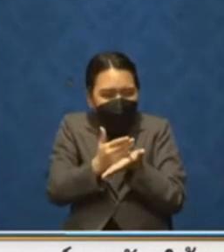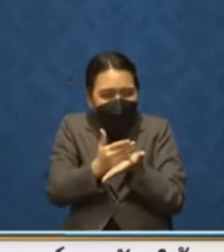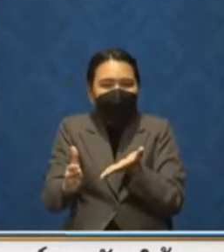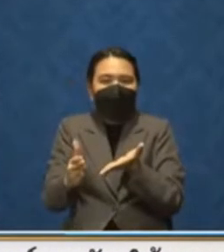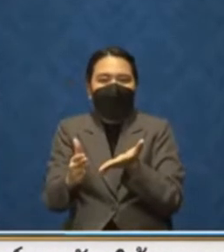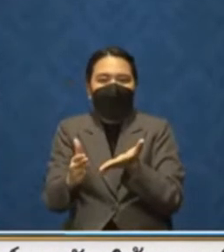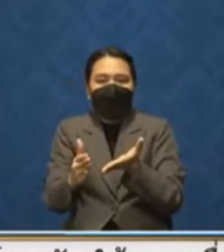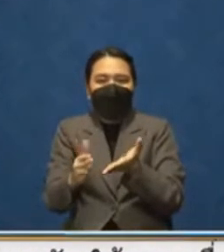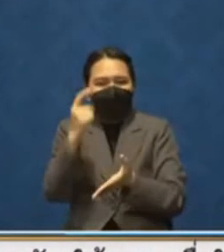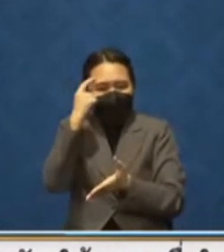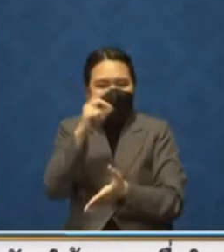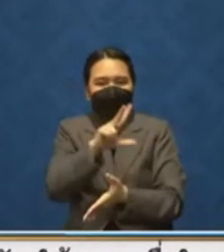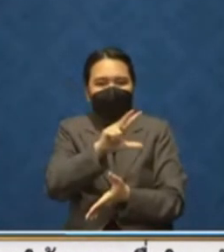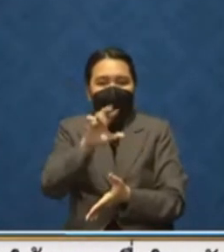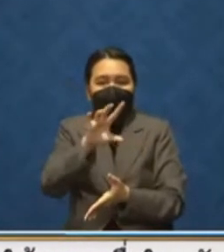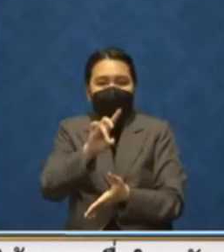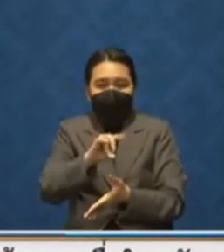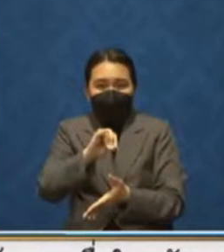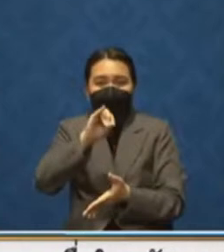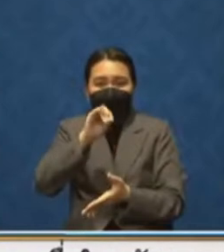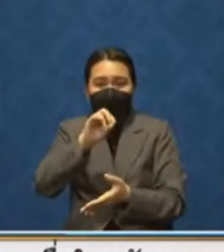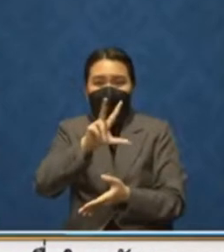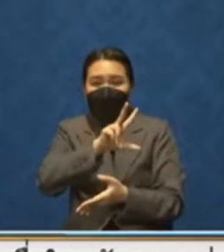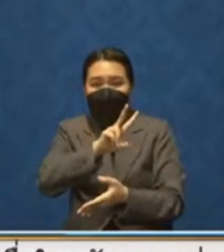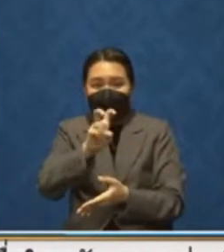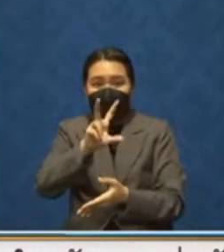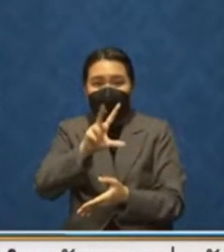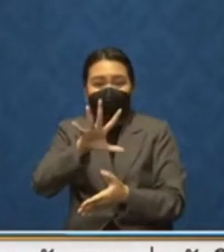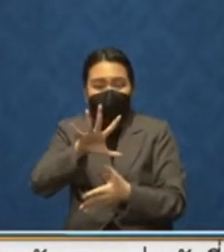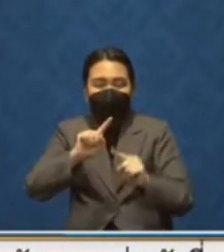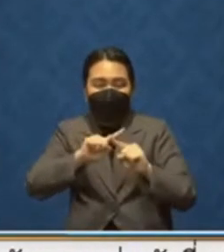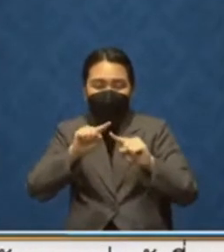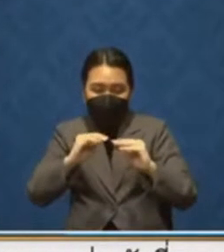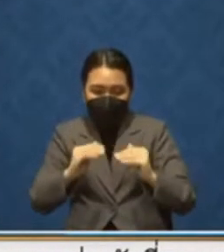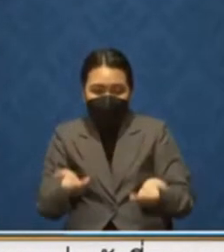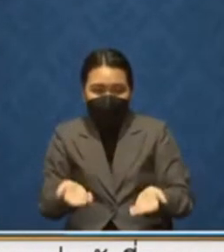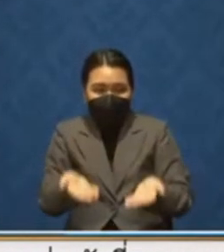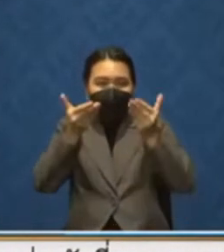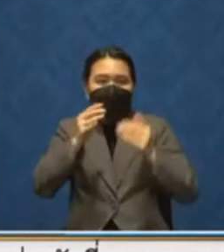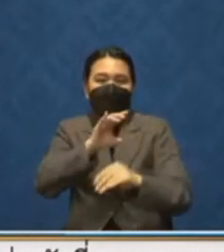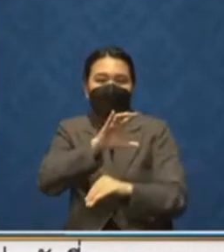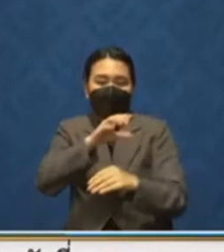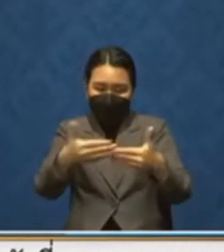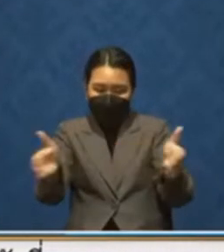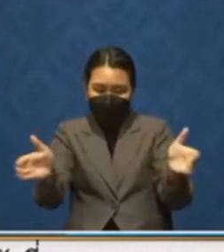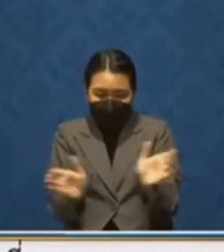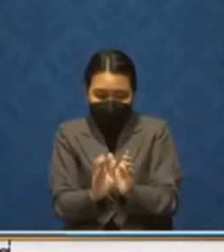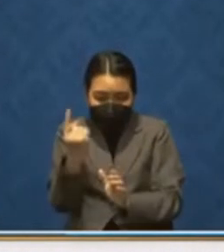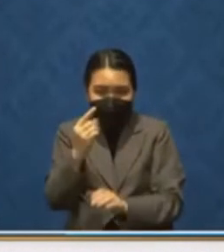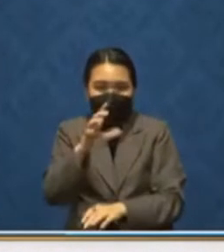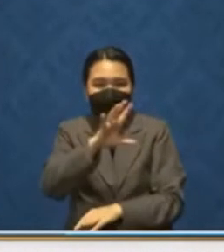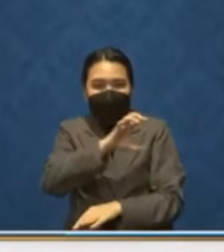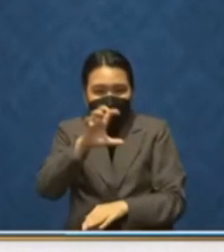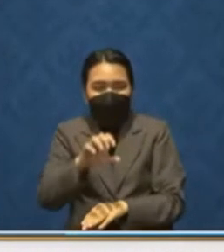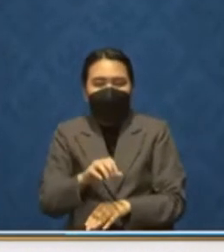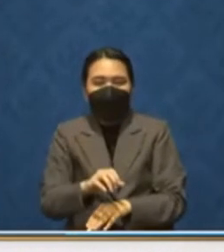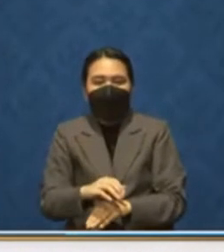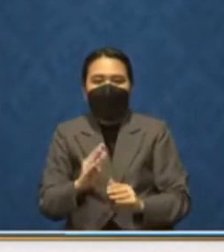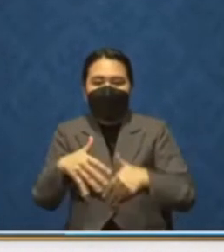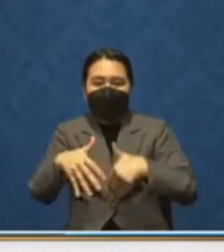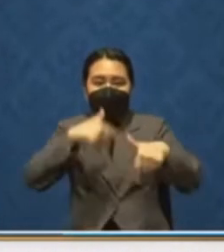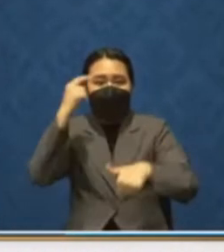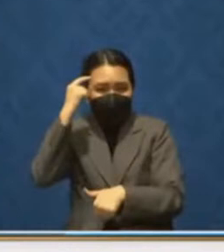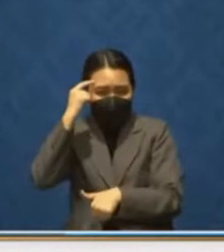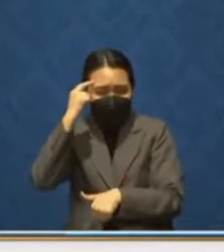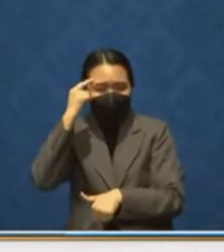307ถ้าบาท 8หลัง andกลายเป็น500ต่อถังครับพี่น้องเอ๋ยคนไทยเคยรู้ไหมวัน